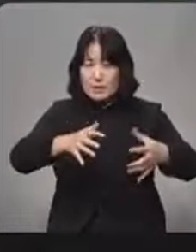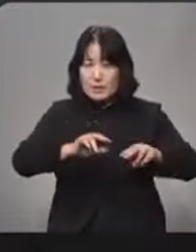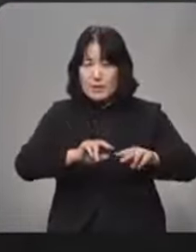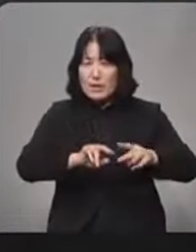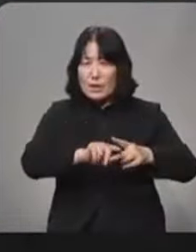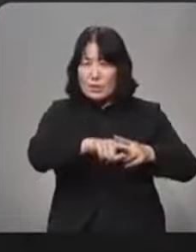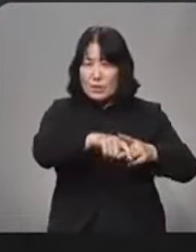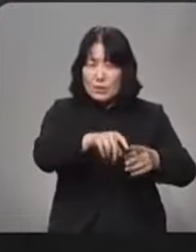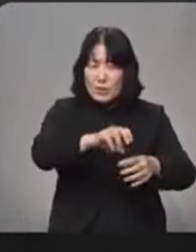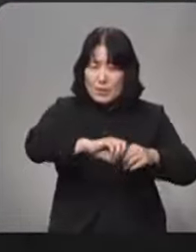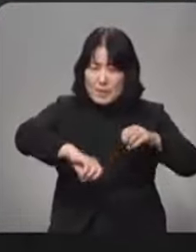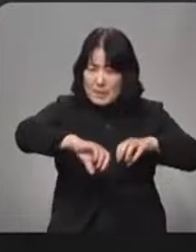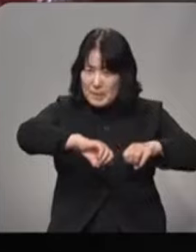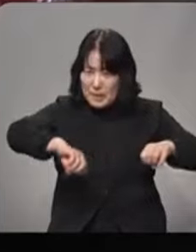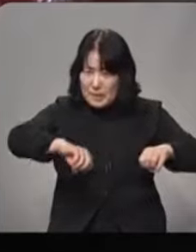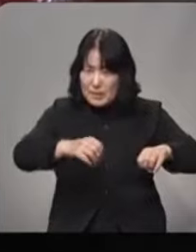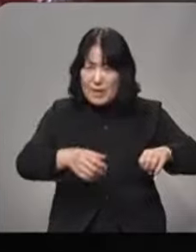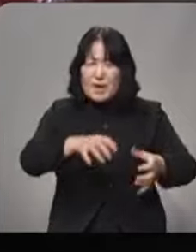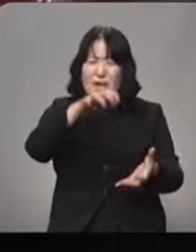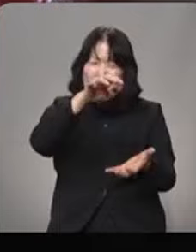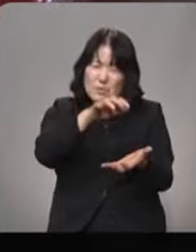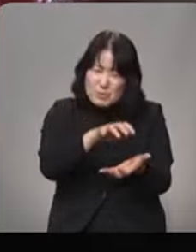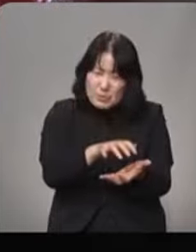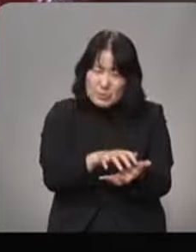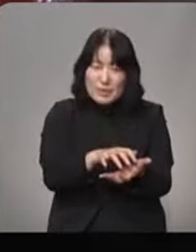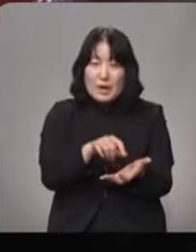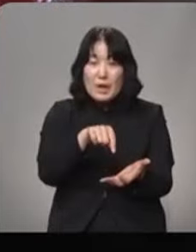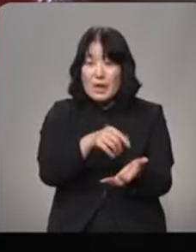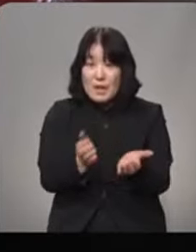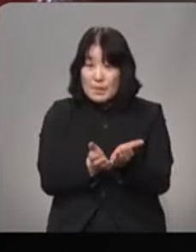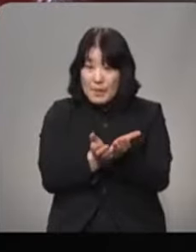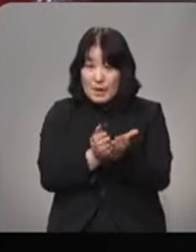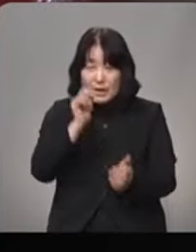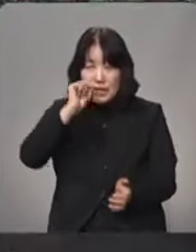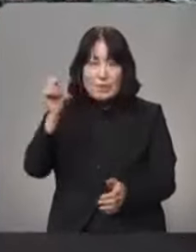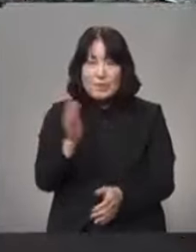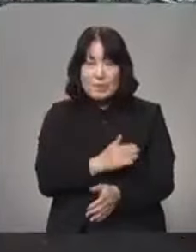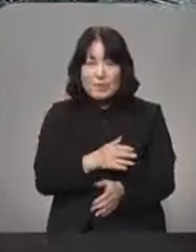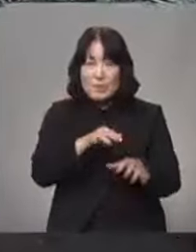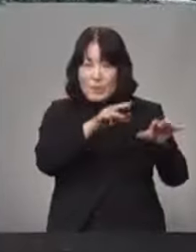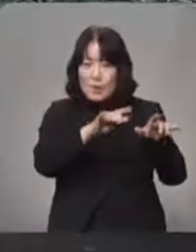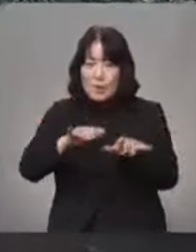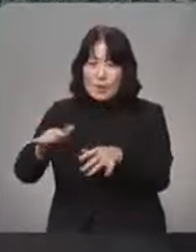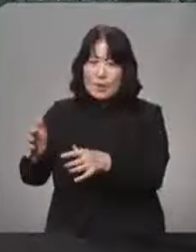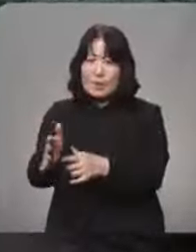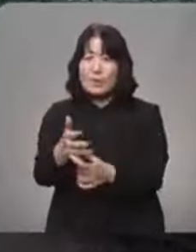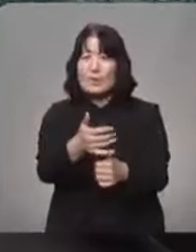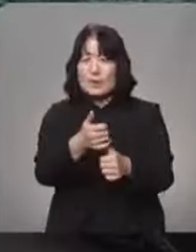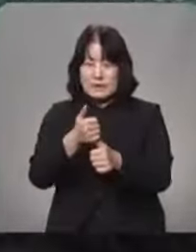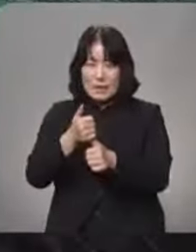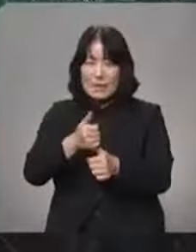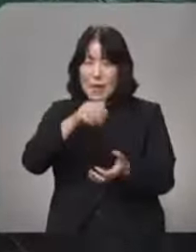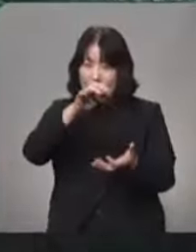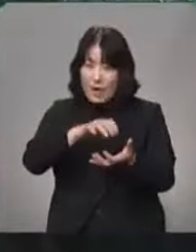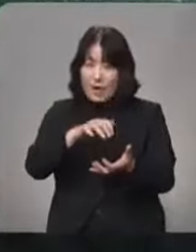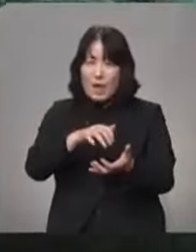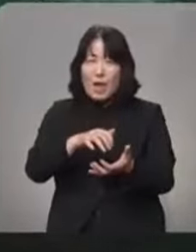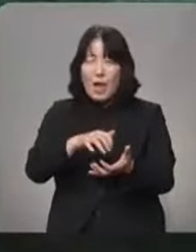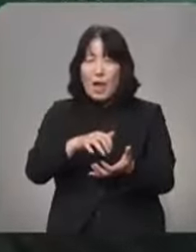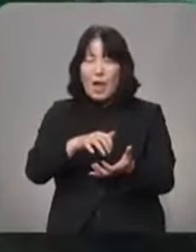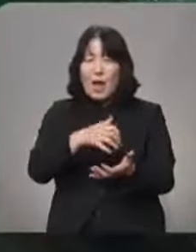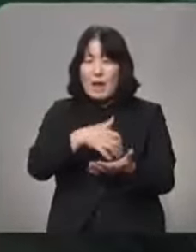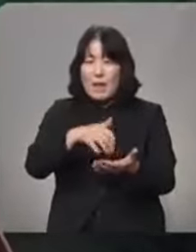떼어내 보지만 양이 많지 않습니다. 이 어선이 새벽부터 바다에 나가 잡아올린 도루묵은